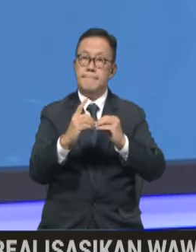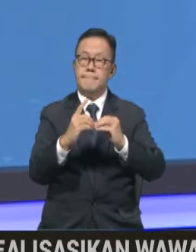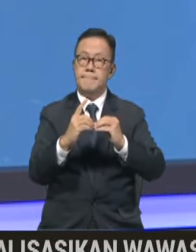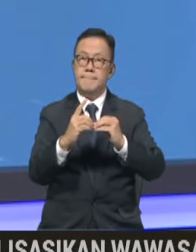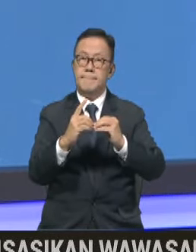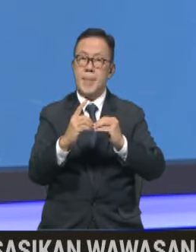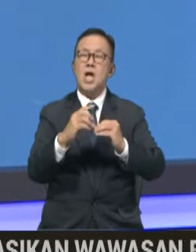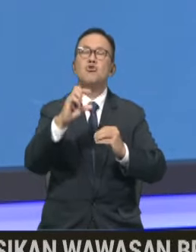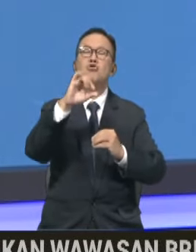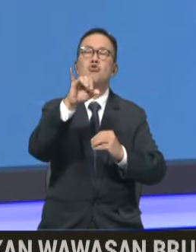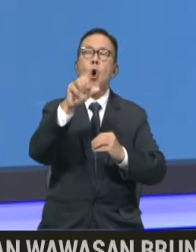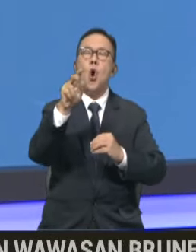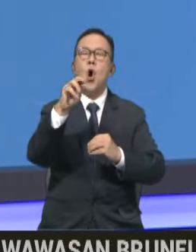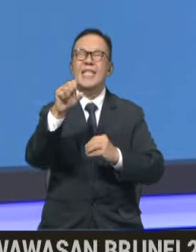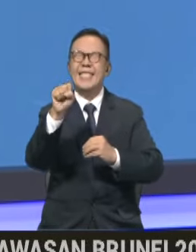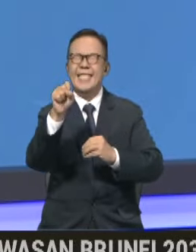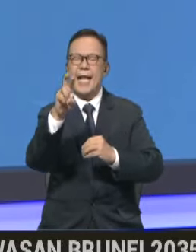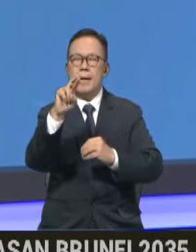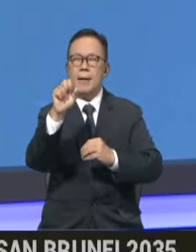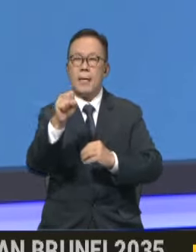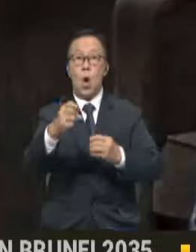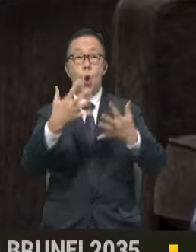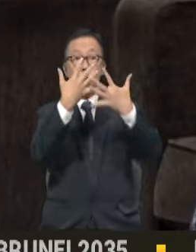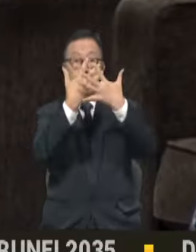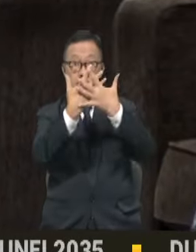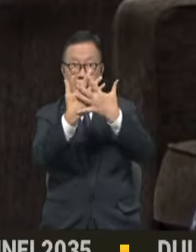Sarat Pusat Latihan Jabatan Penjara.